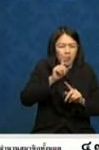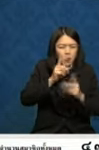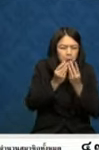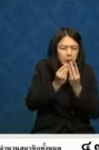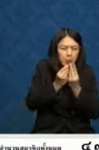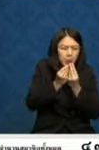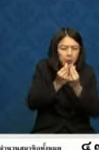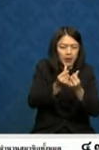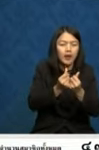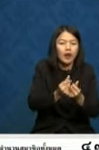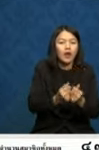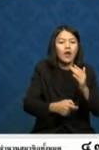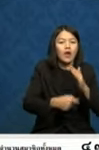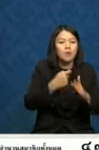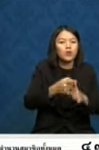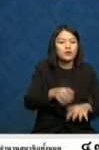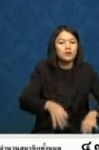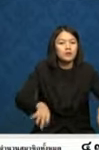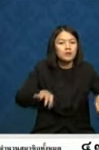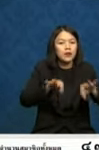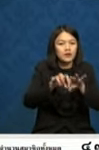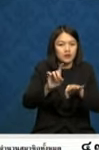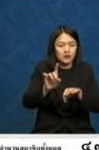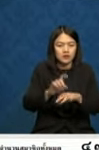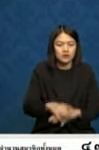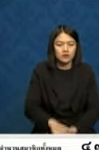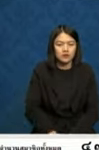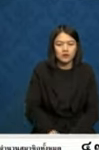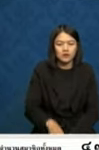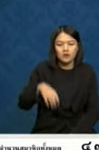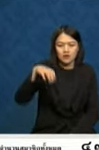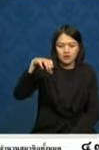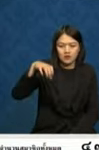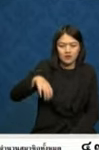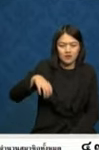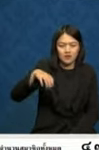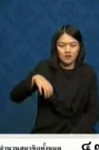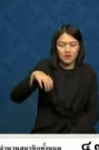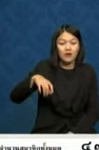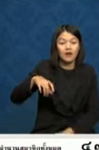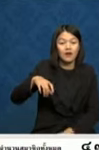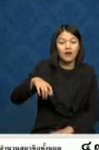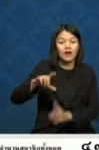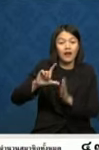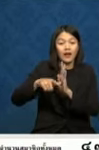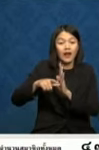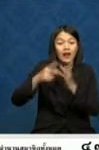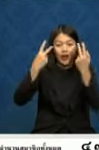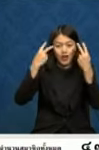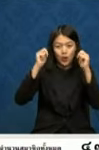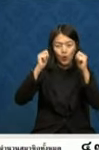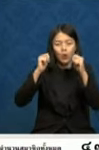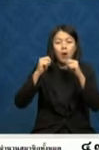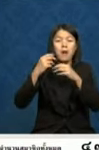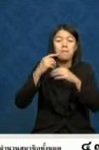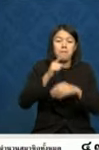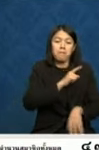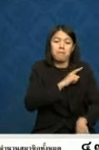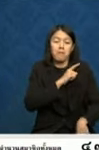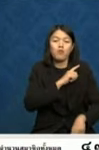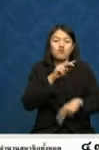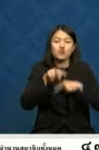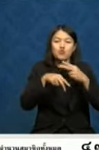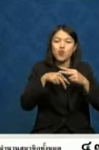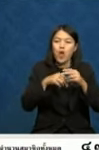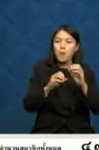ะครับโดยเหตุผลและความจำเป็นผมต้องเรียนอย่างนี้ครับว่าสำนักงานเลขาธิการนายกรัฐมนตรีเนี่ยมีภารกิจในการดูแลถ